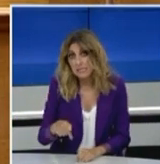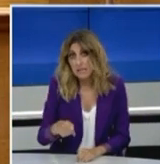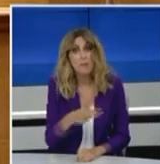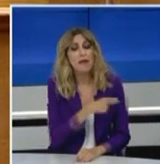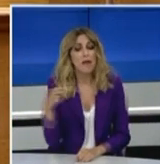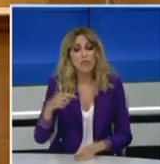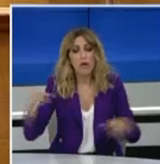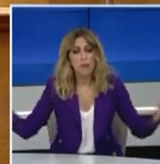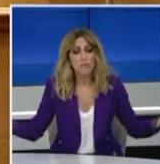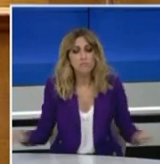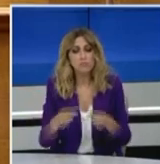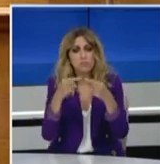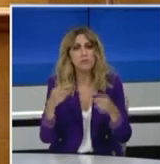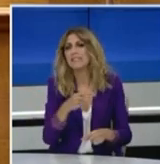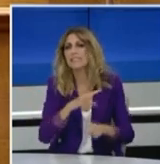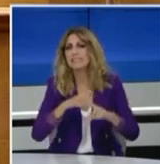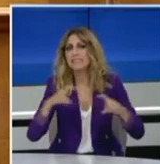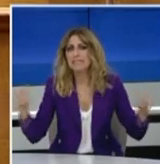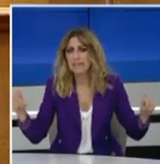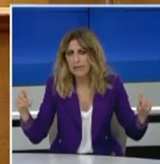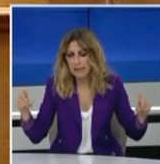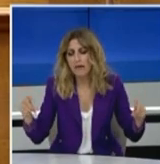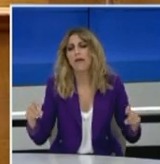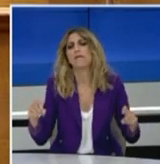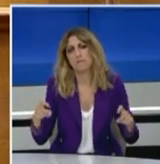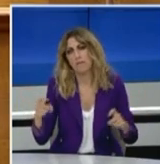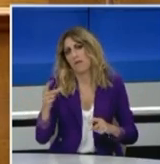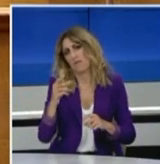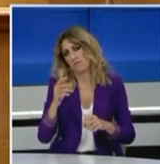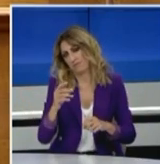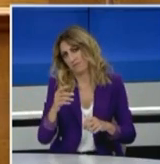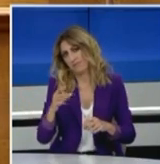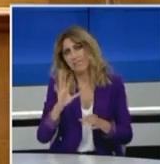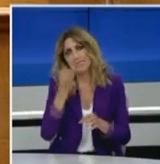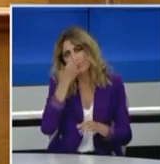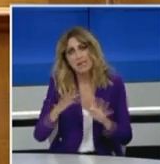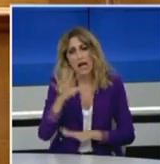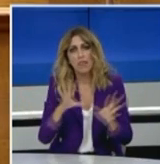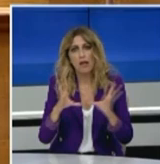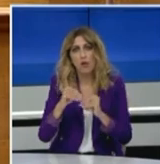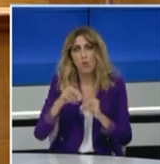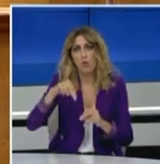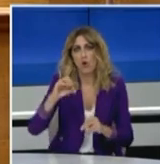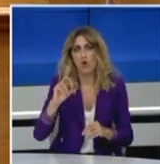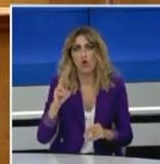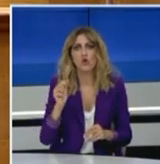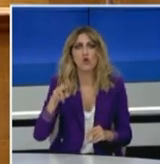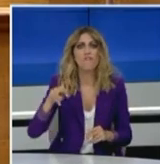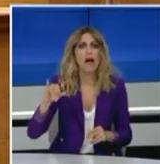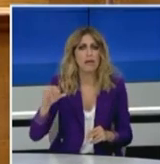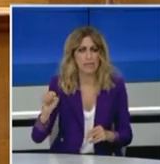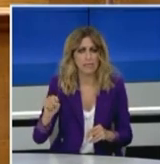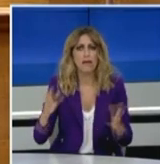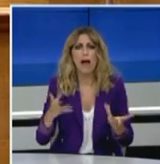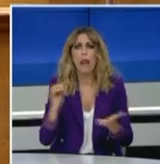να κρύψετε τις στρατηγικές σας συγκλήσεις. Κυρίες και κύριοι, οι τελευταίες